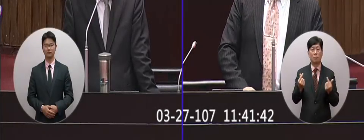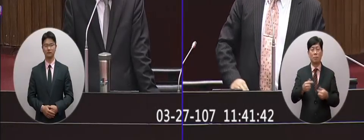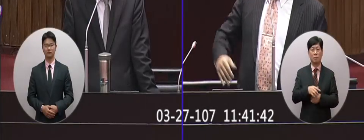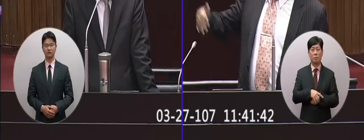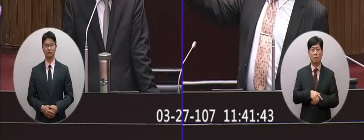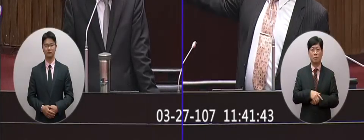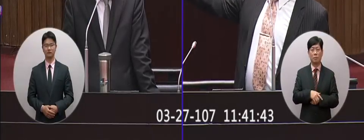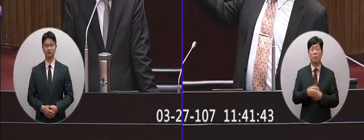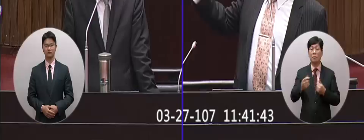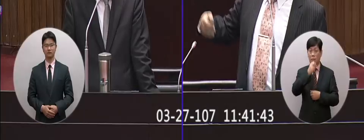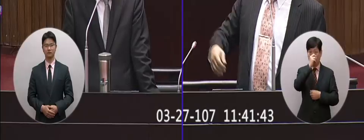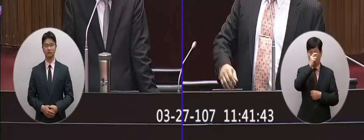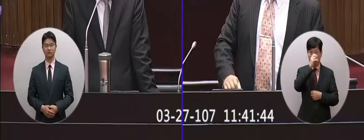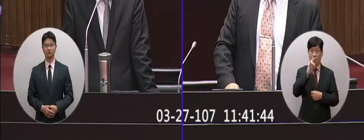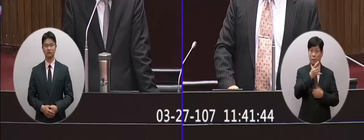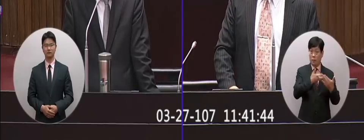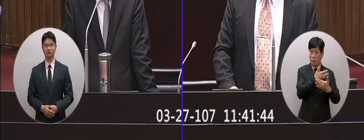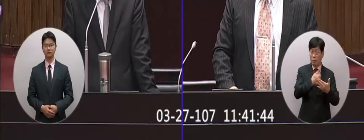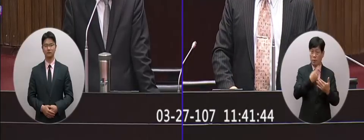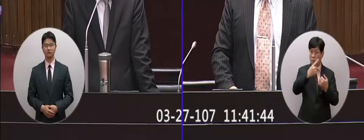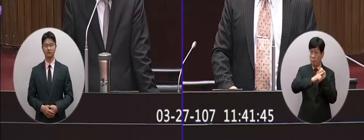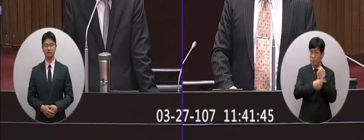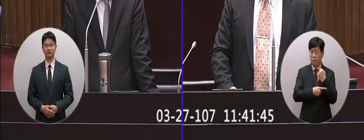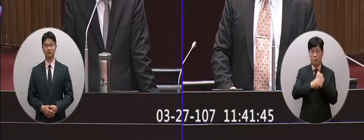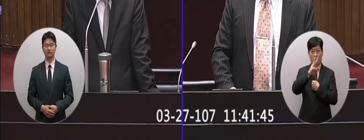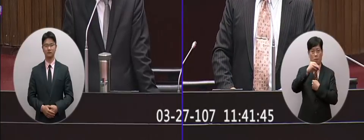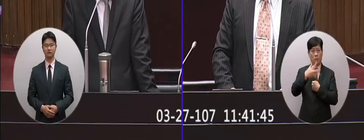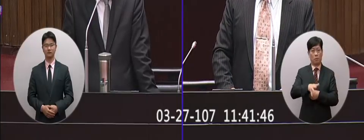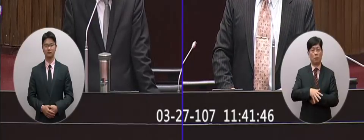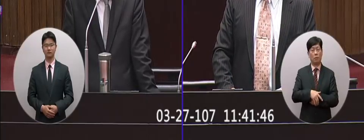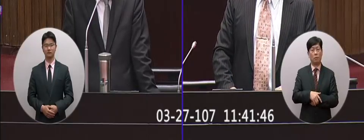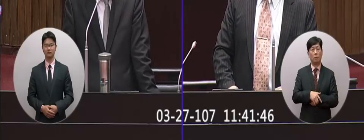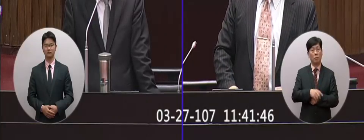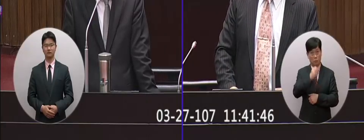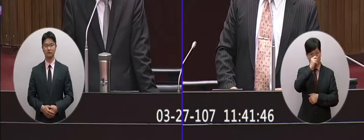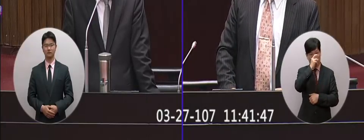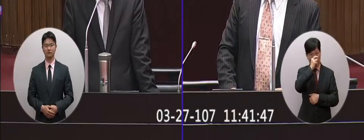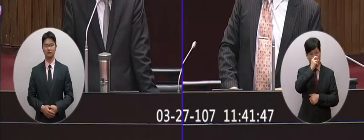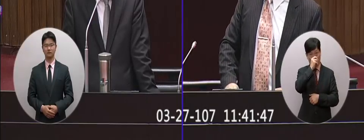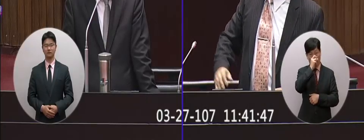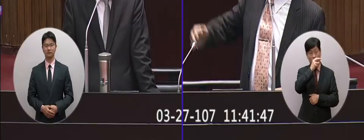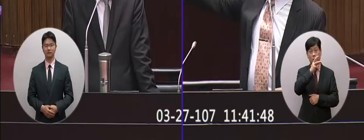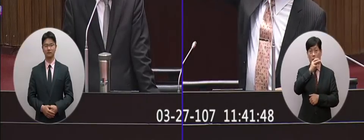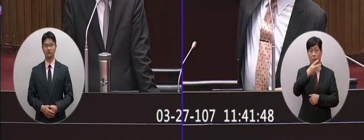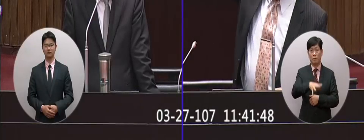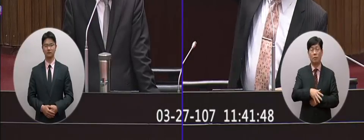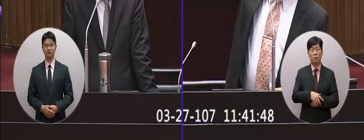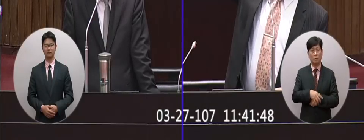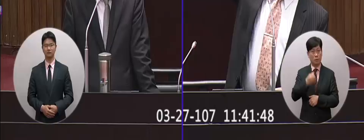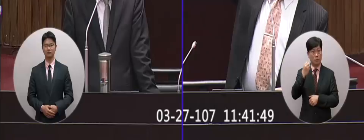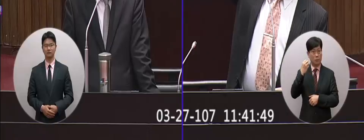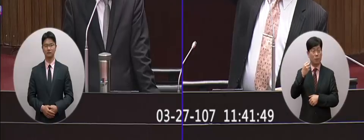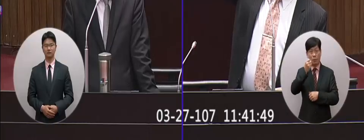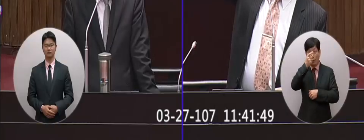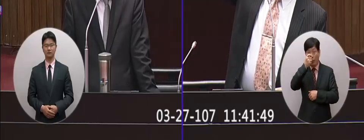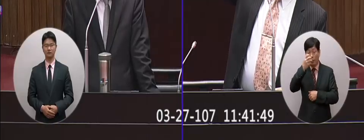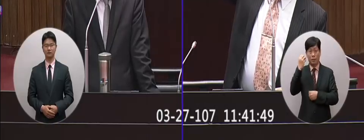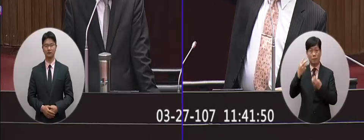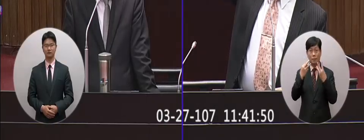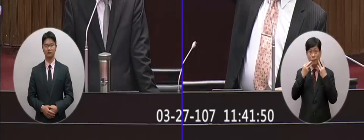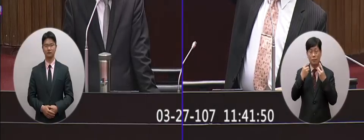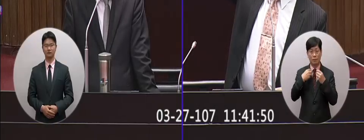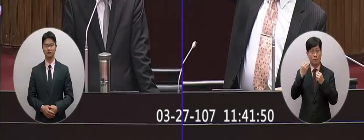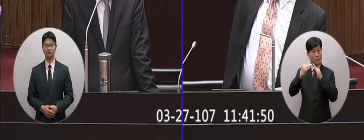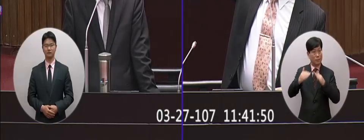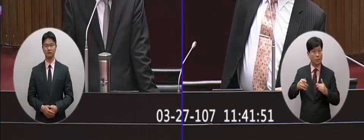说哦，在宜兰的龙潭，现在一坪大概就是30,000多了哦，在宜兰的龙潭大概30,000多。新营这台南市哦，